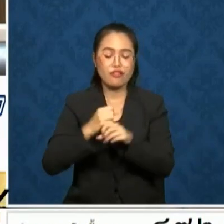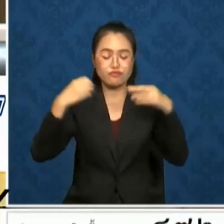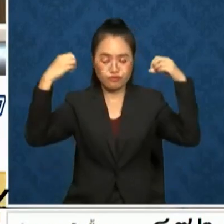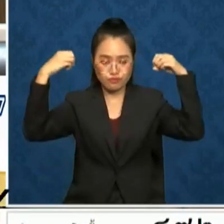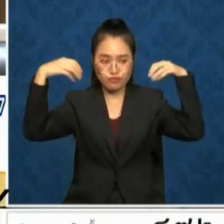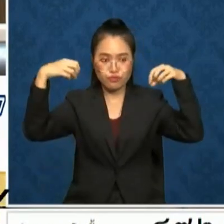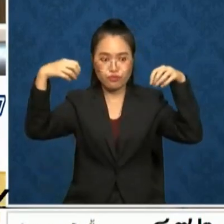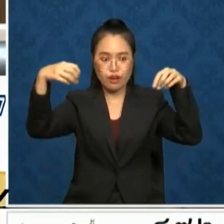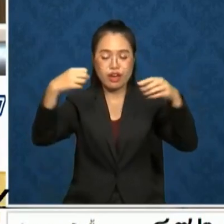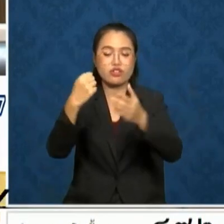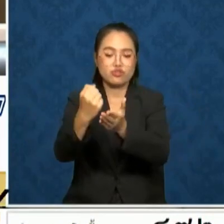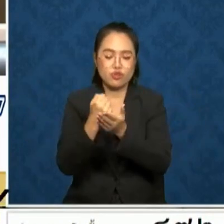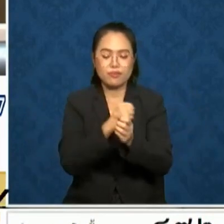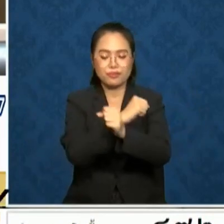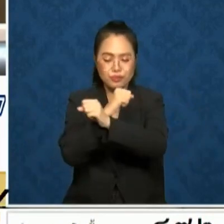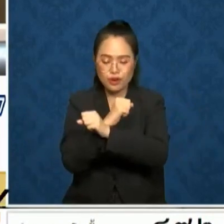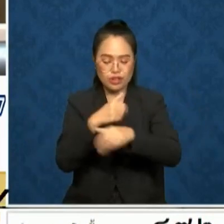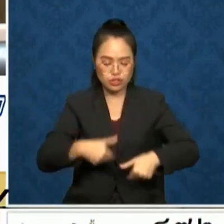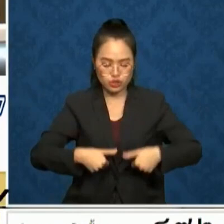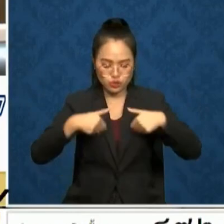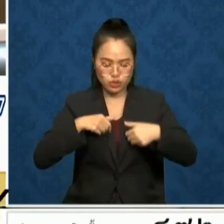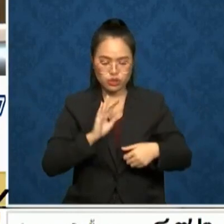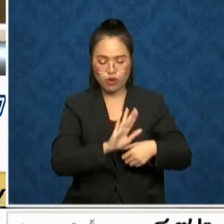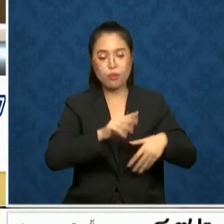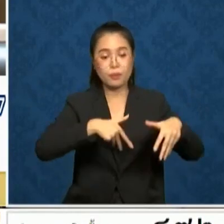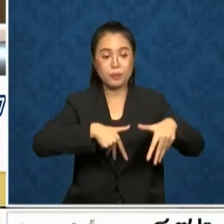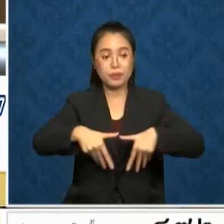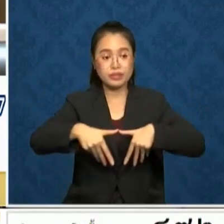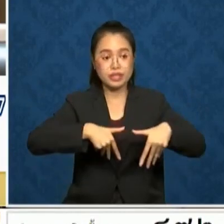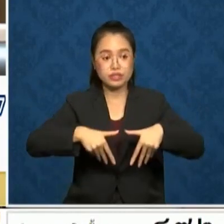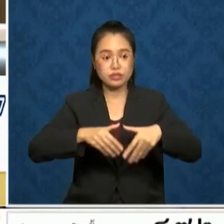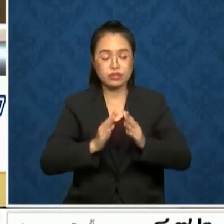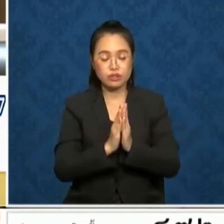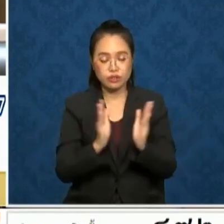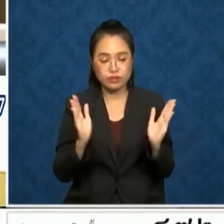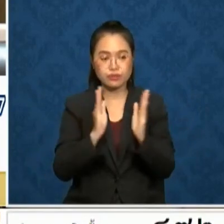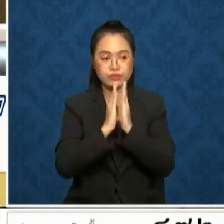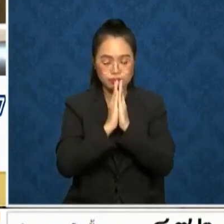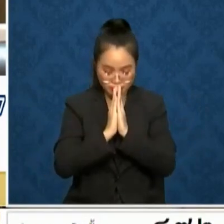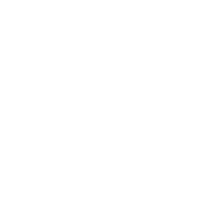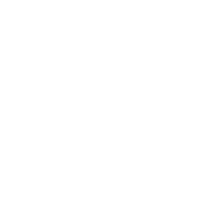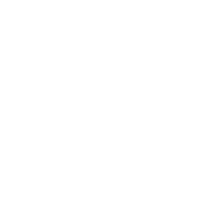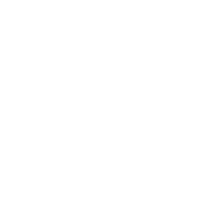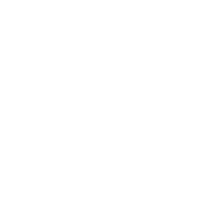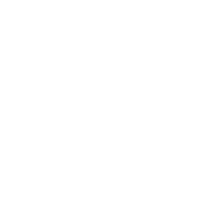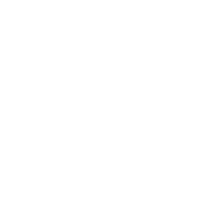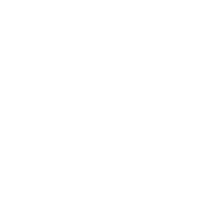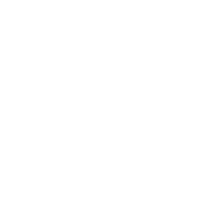เพื่อความปลอดภัยในชีวิตและทรัพย์สินของพี่น้องประชาชนจะเป็นพระคุณอย่างสูงกราบขอบคุณท่านประธานครับ